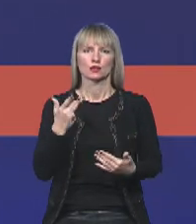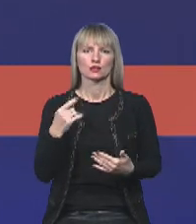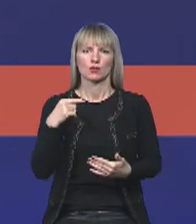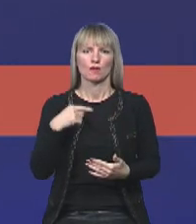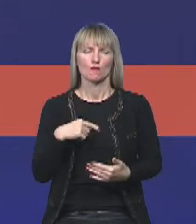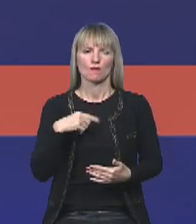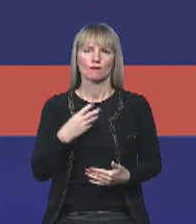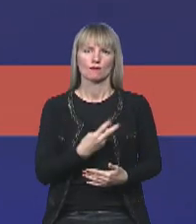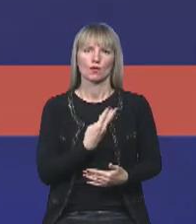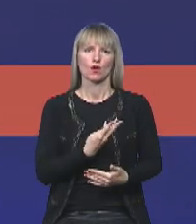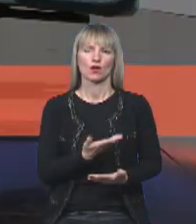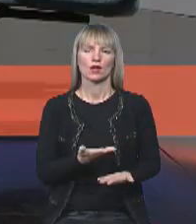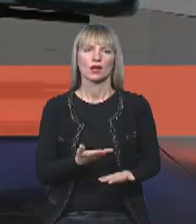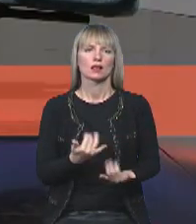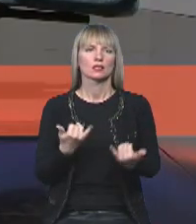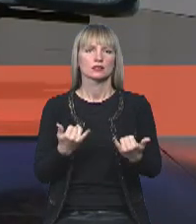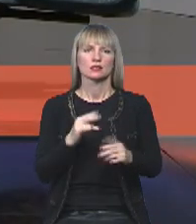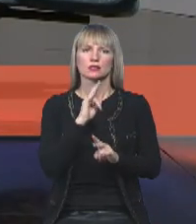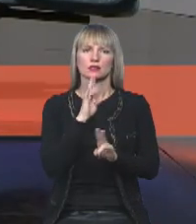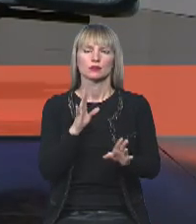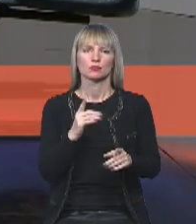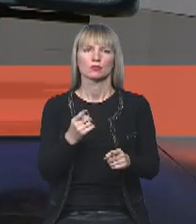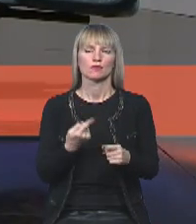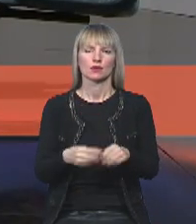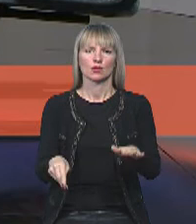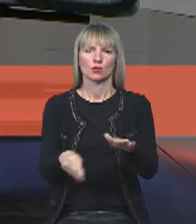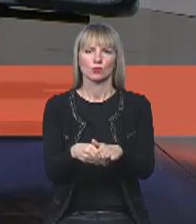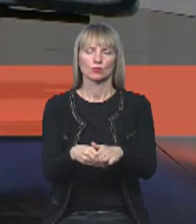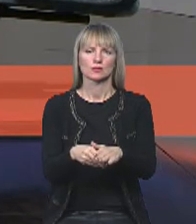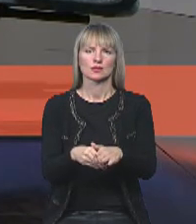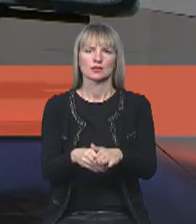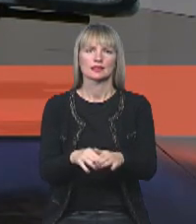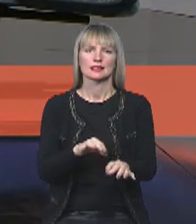називаємо це так? Чи, ми зараз не будемо в корупційній там складові.